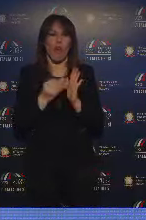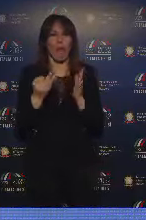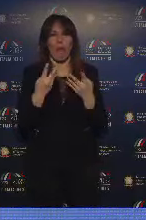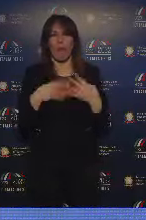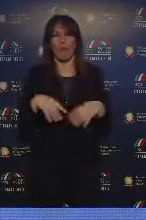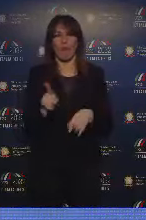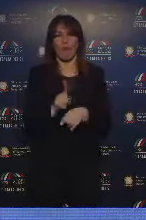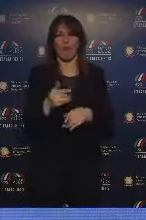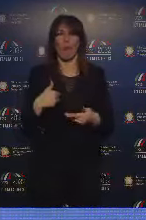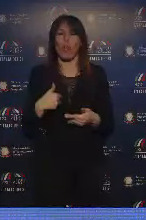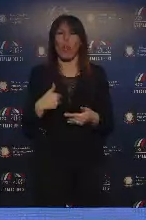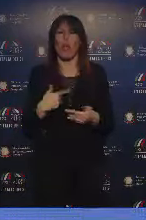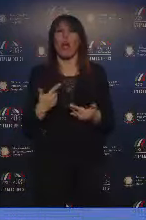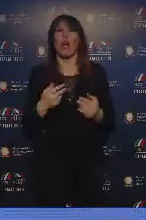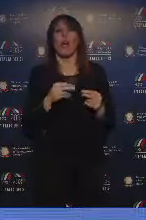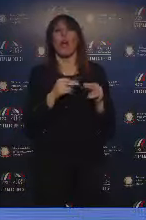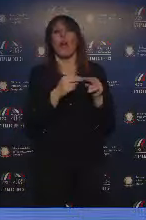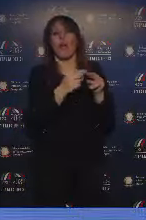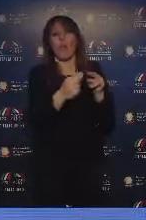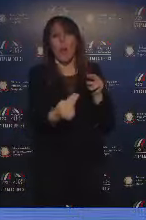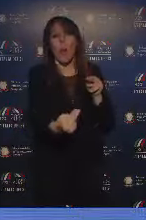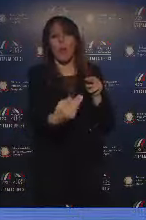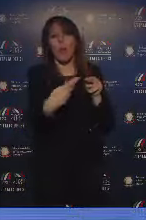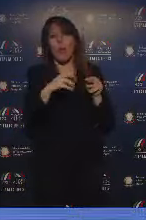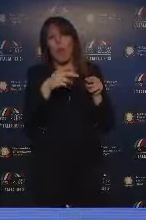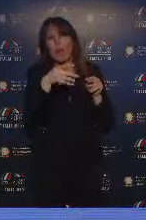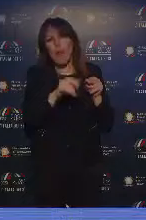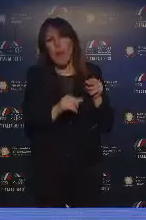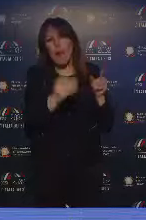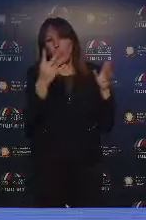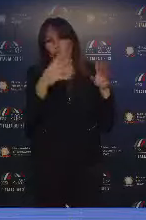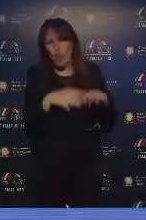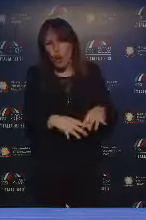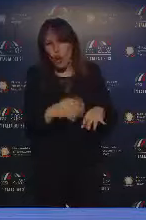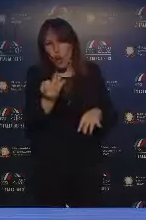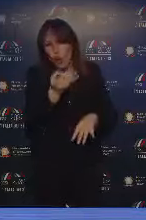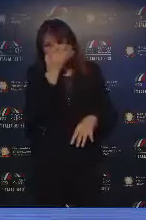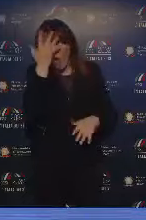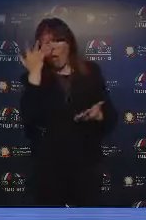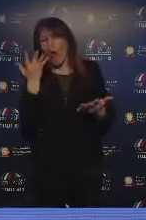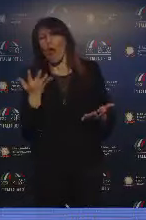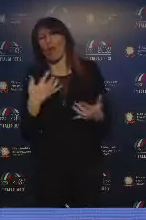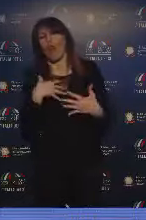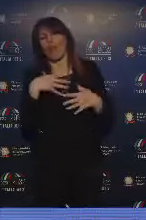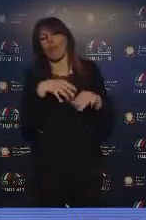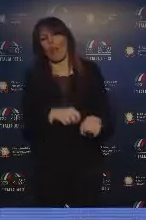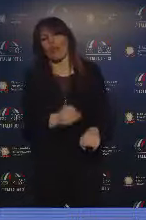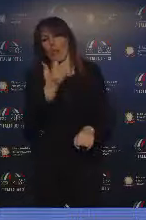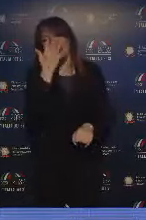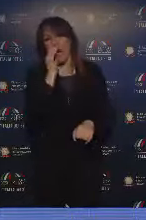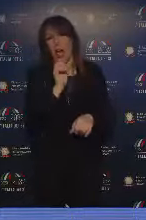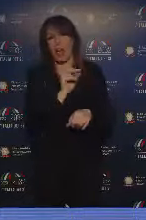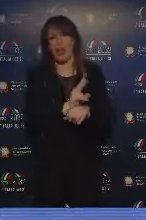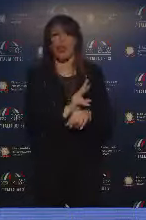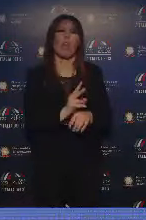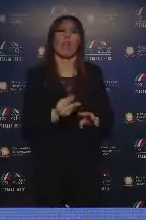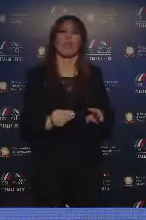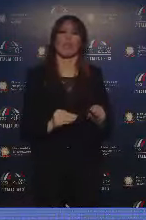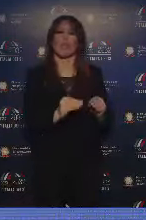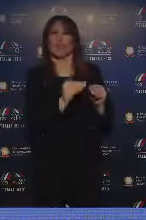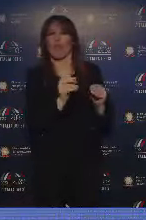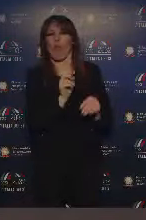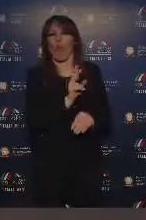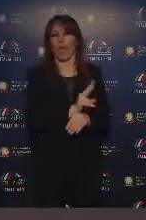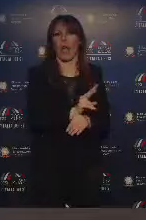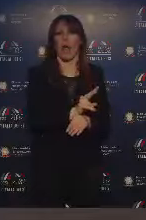ti crolla il conte il ponte Morandi è un imprevisto e quindi Commissario straordinario per ricostruire in fretta e furia al ponte